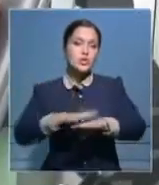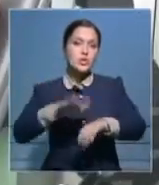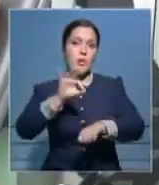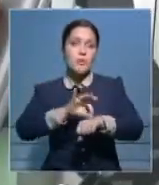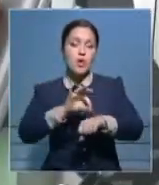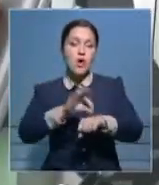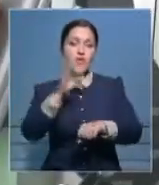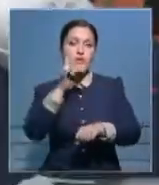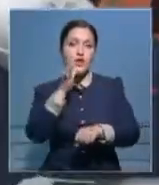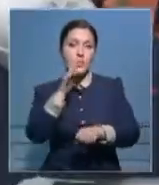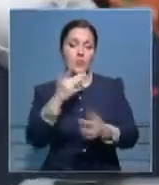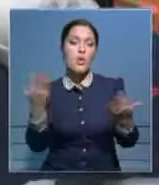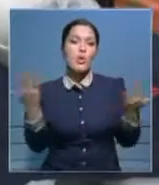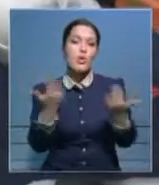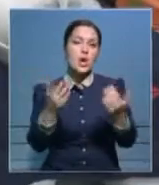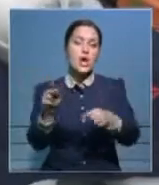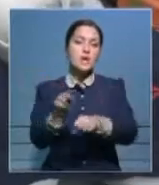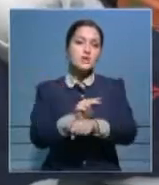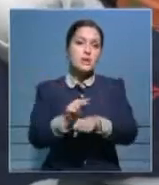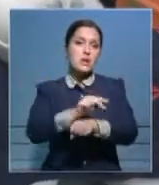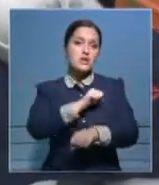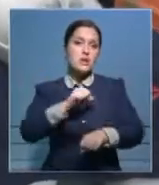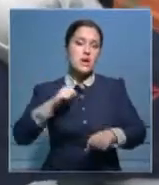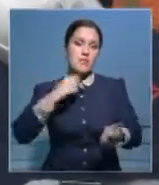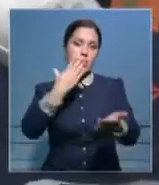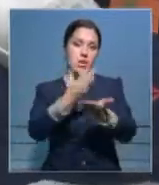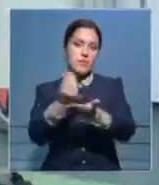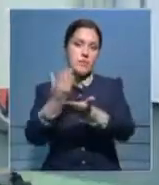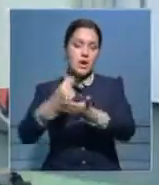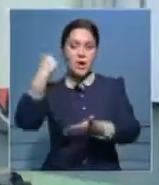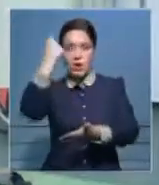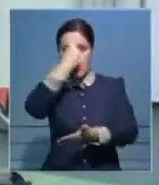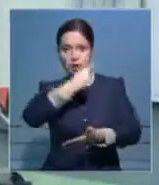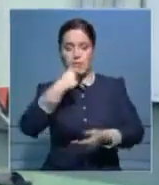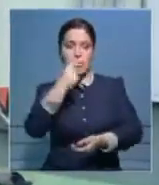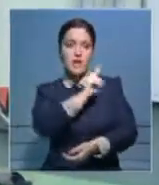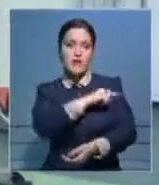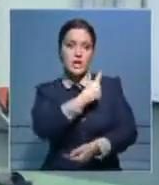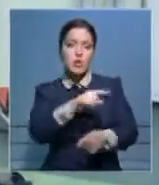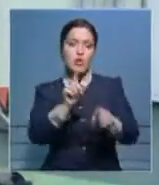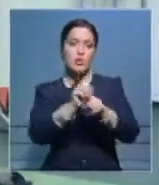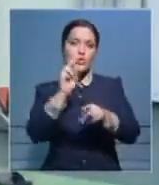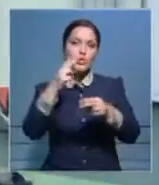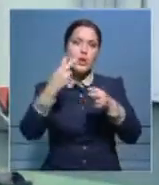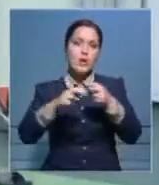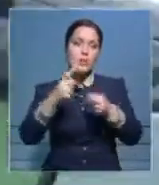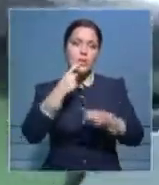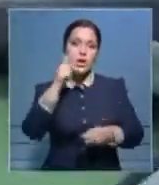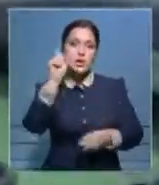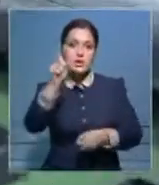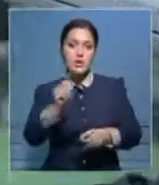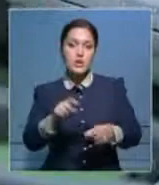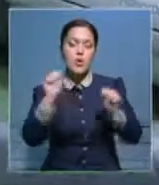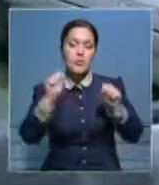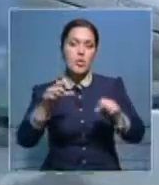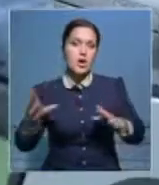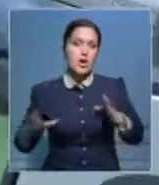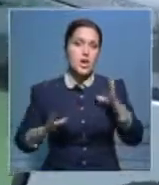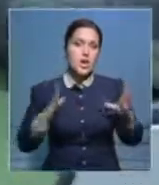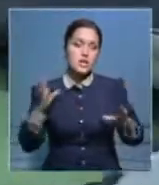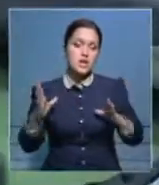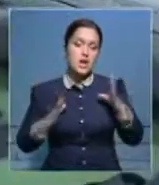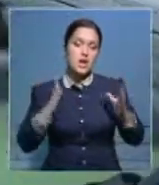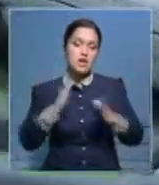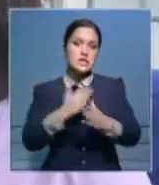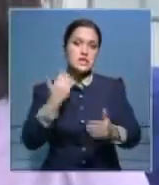курсов подбирают индивидуально. Аналогичный подход и к пациентам отделения травматологии. Современные аппараты позволяют разработать конечности